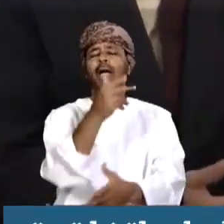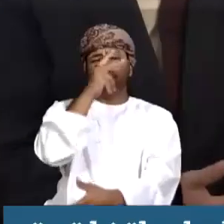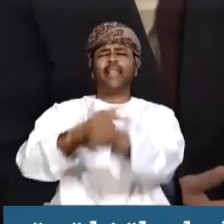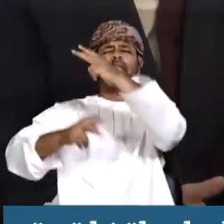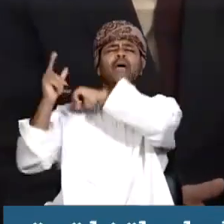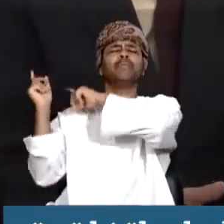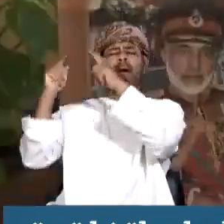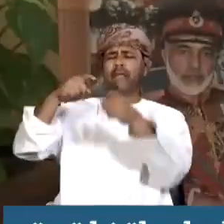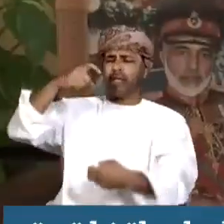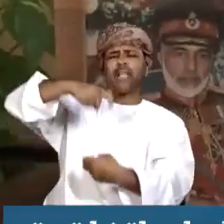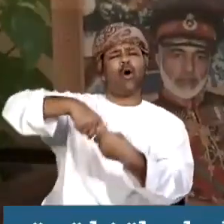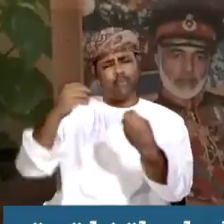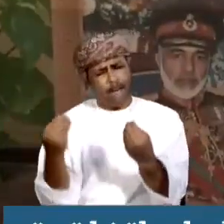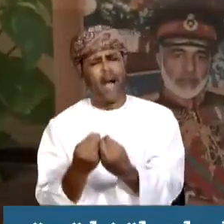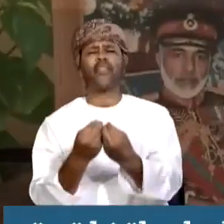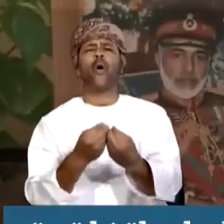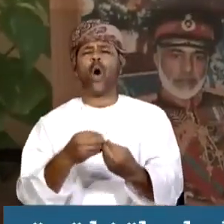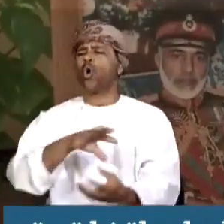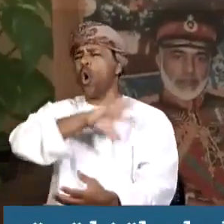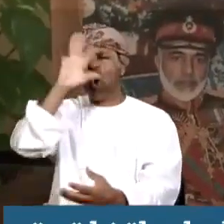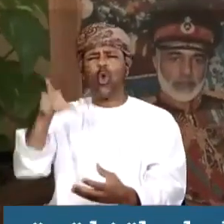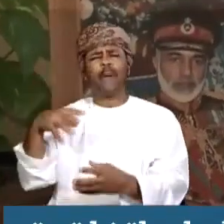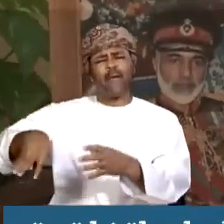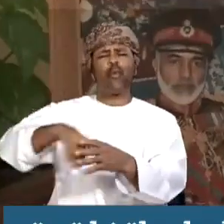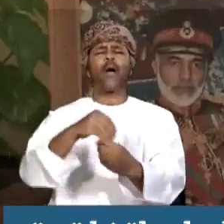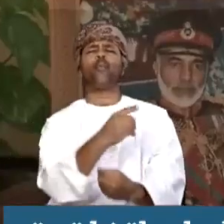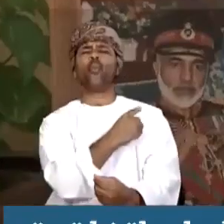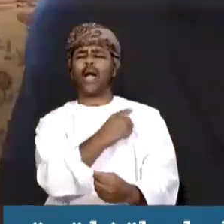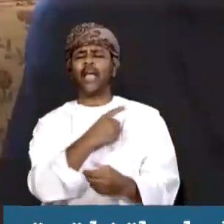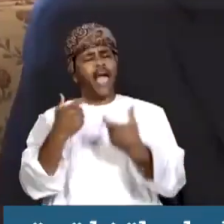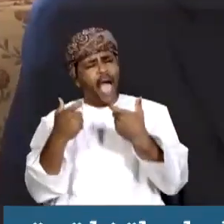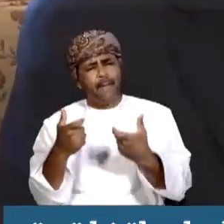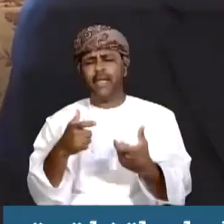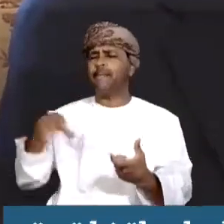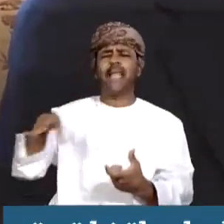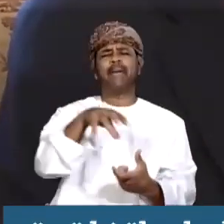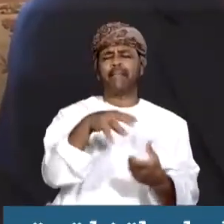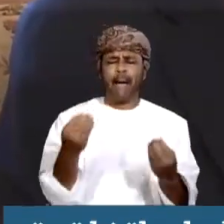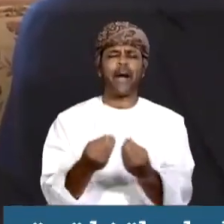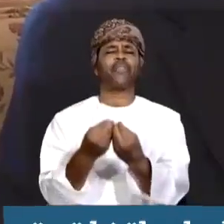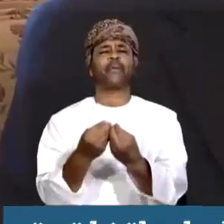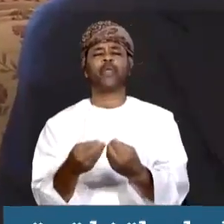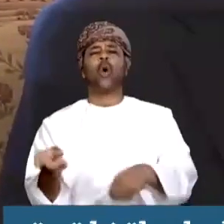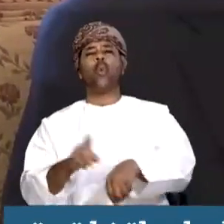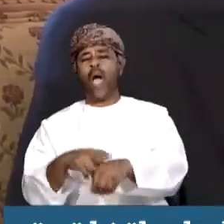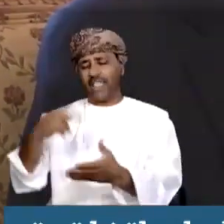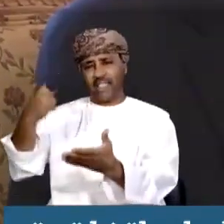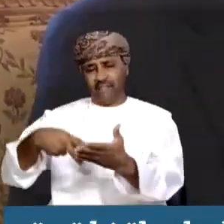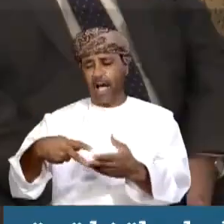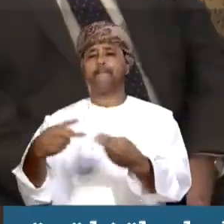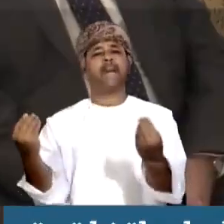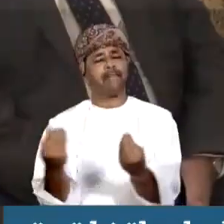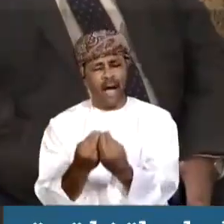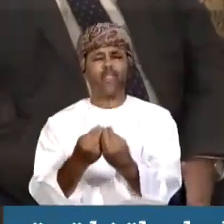علاقة البلدين وتوحيد جهودهما لضمان أمن البلدين وسيادتهما. كما اتفق الجانبان على البدء في إعداد